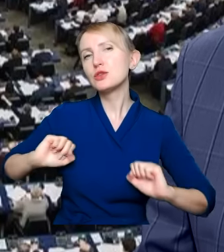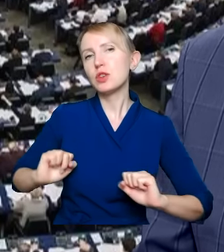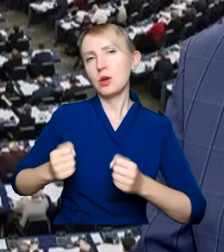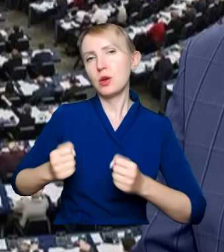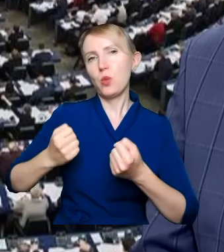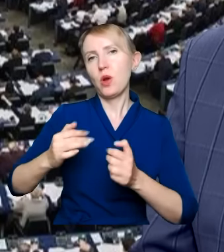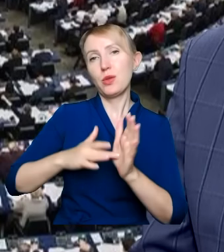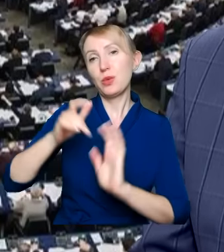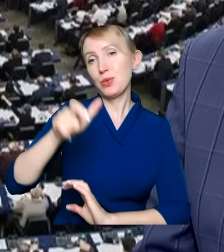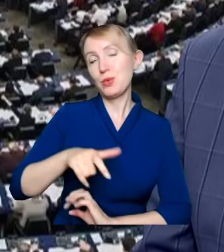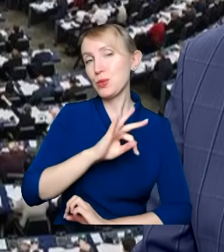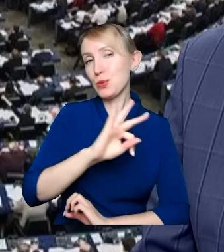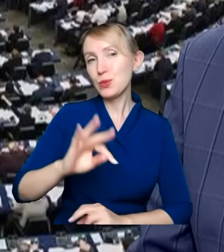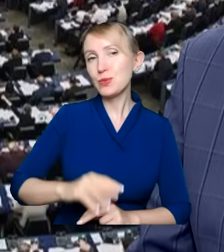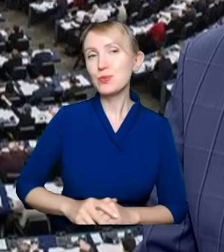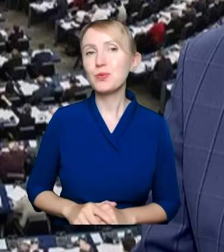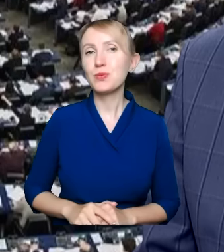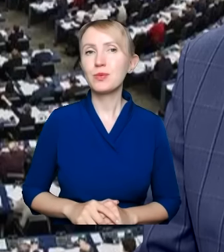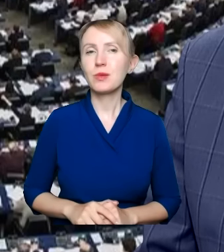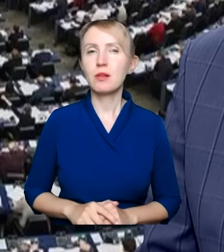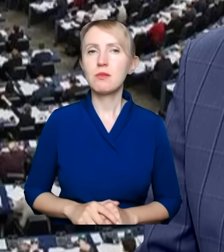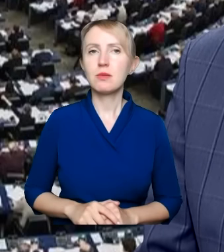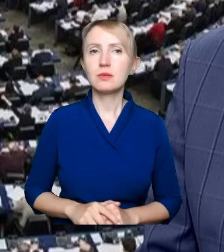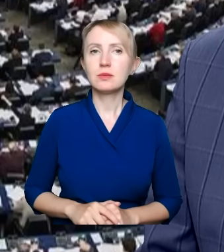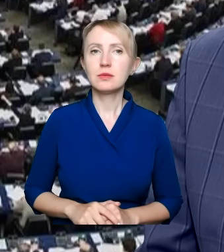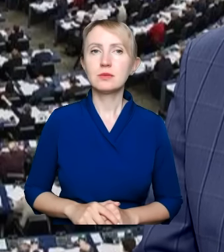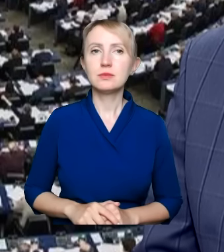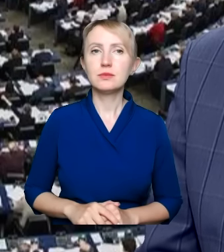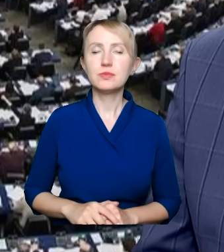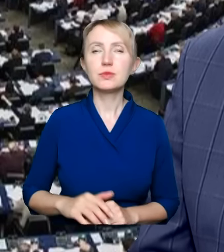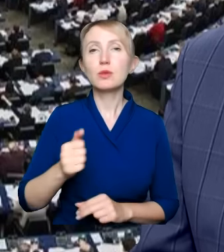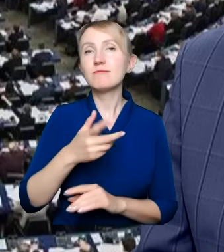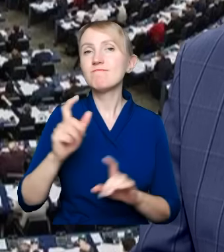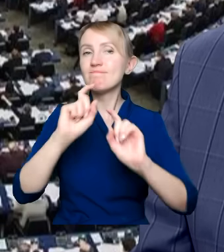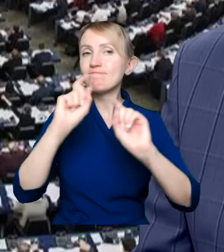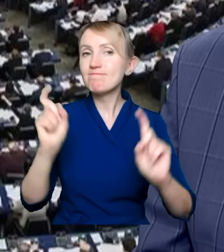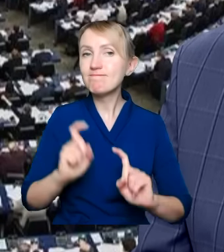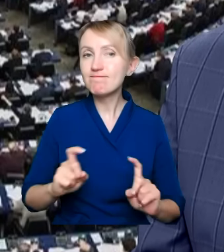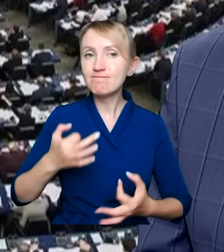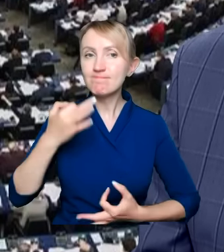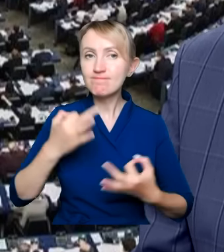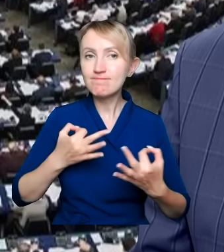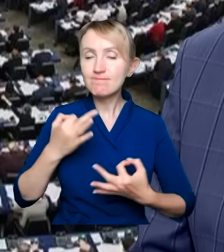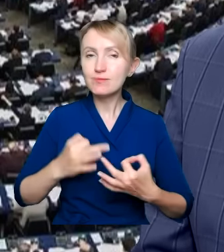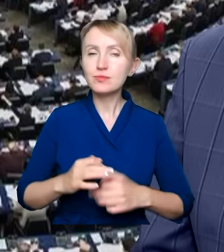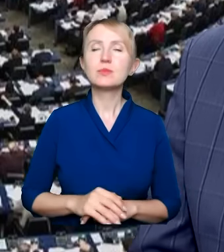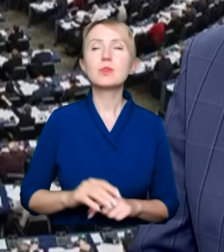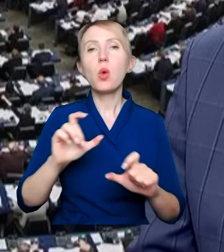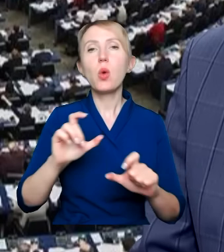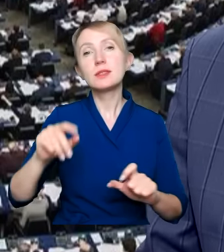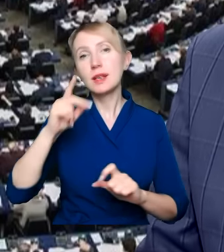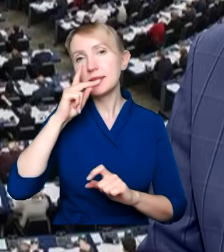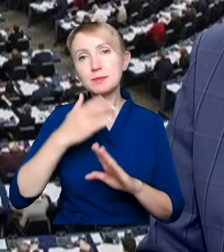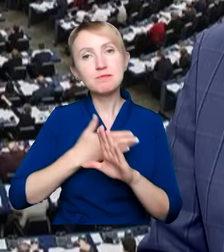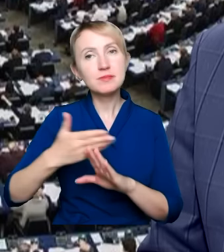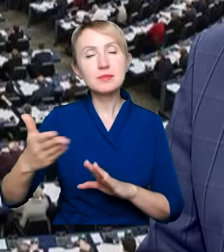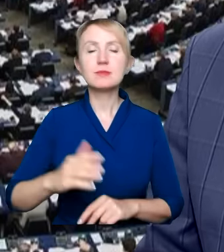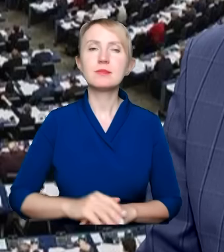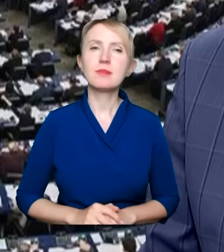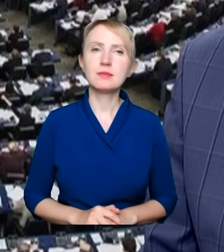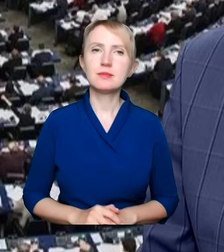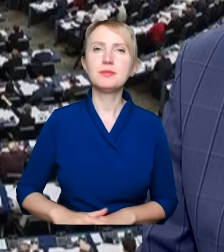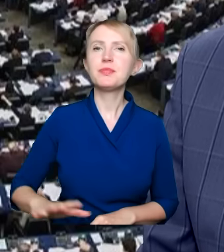Tuska i tutaj oczywiście szereg znaków zapytania to dopiero czas pokaże natomiast warto